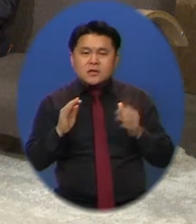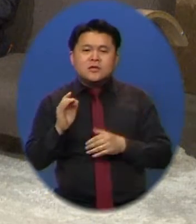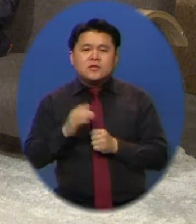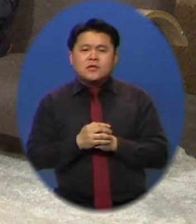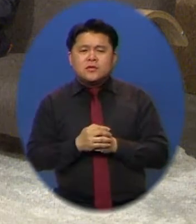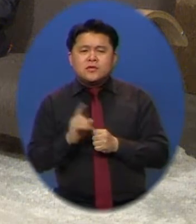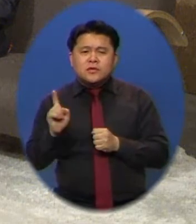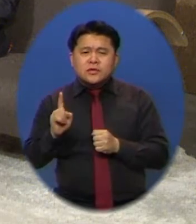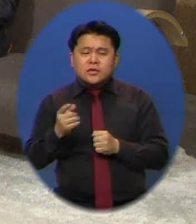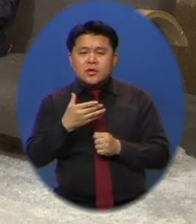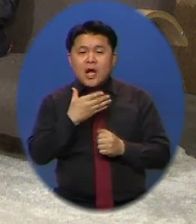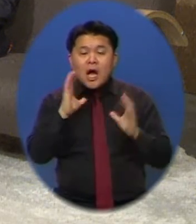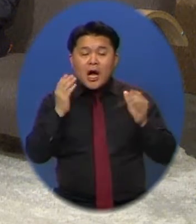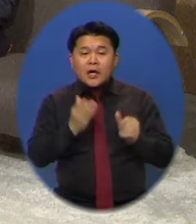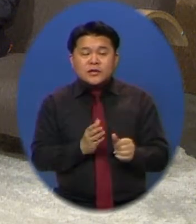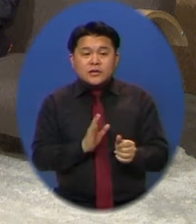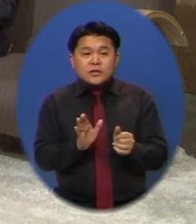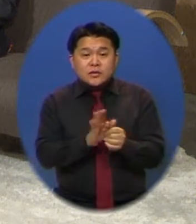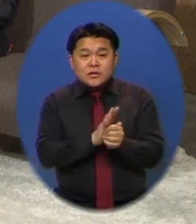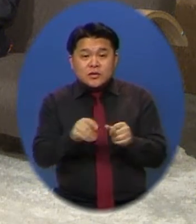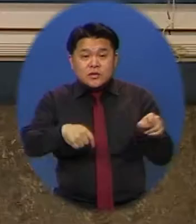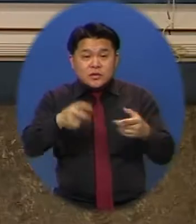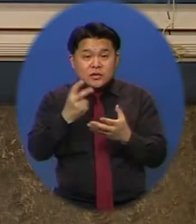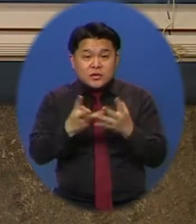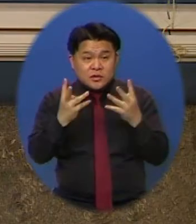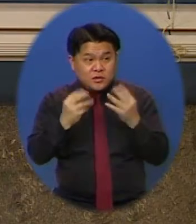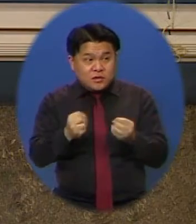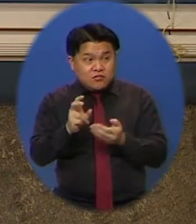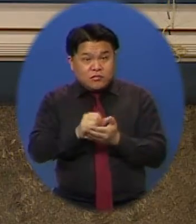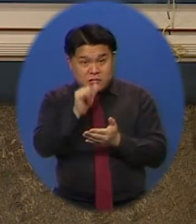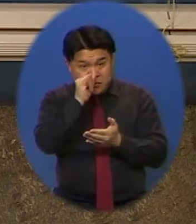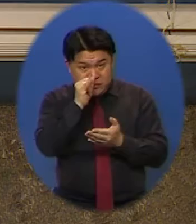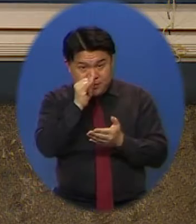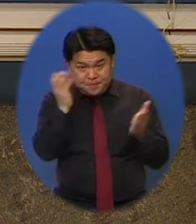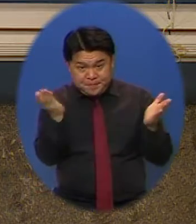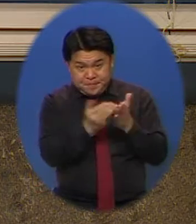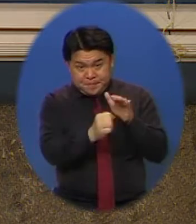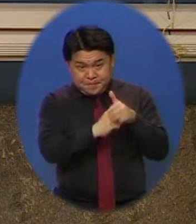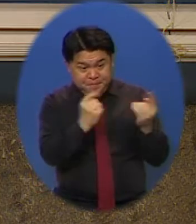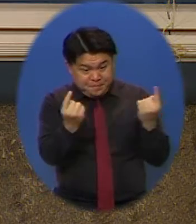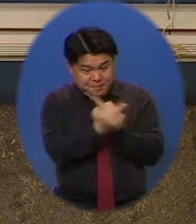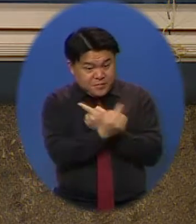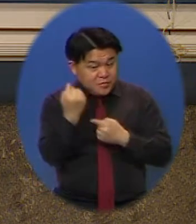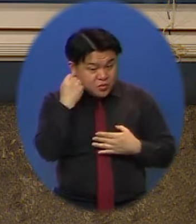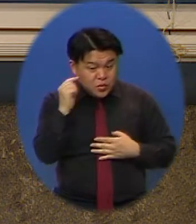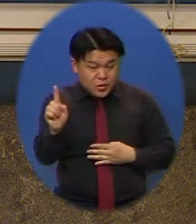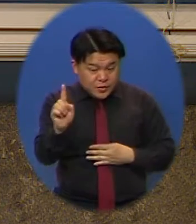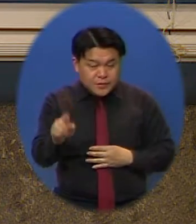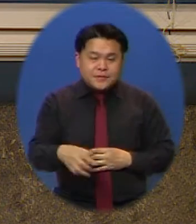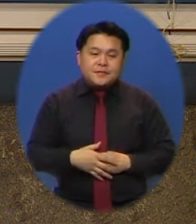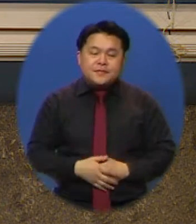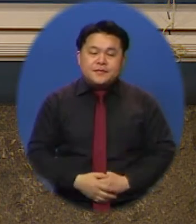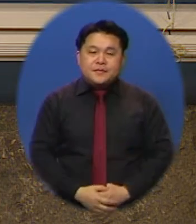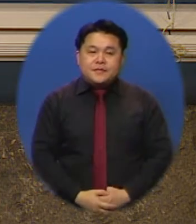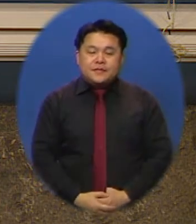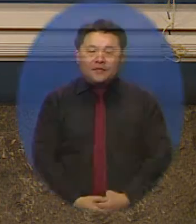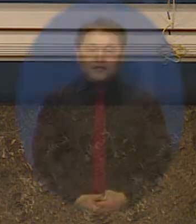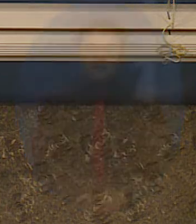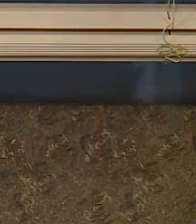이야기 보육 정책 많이 이슈가 되고 있어요. 보육 정책도 맞춤형으로 많이 바뀔 거라고 얘기를 들었거든요.